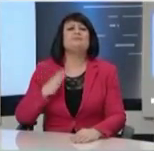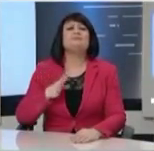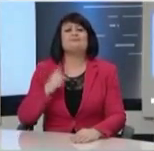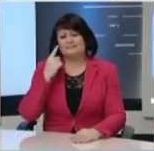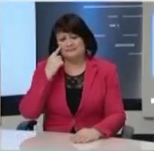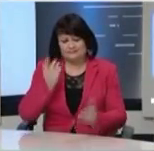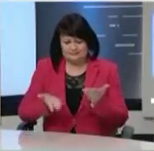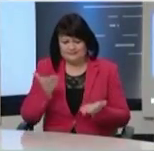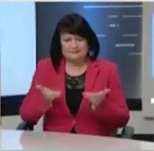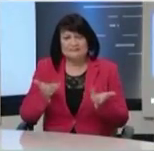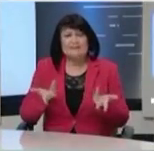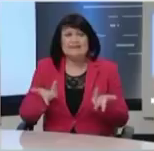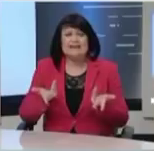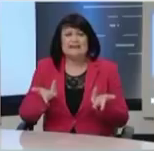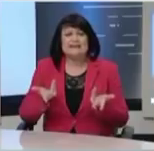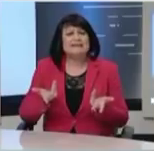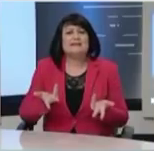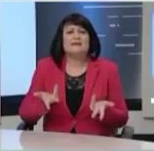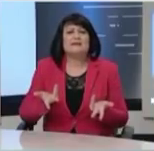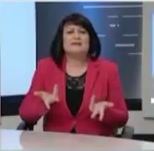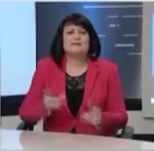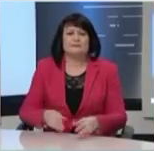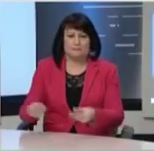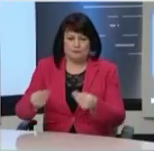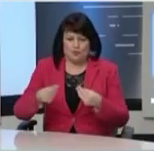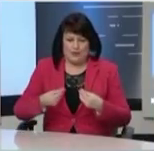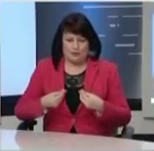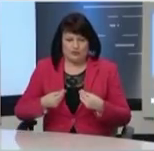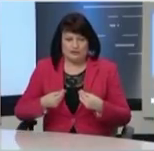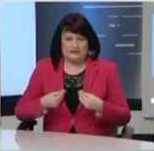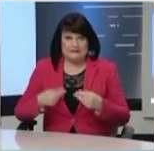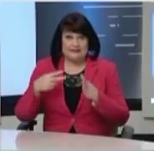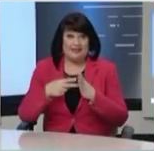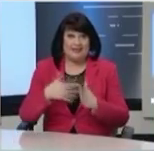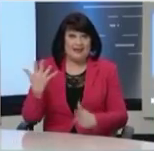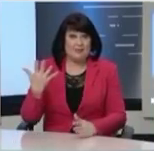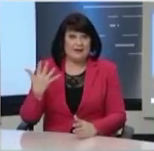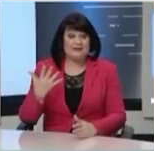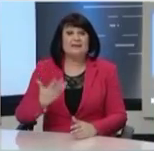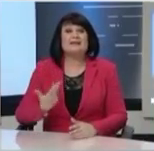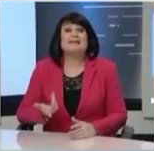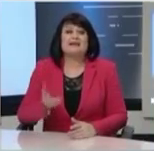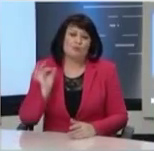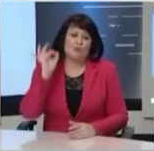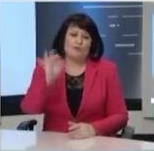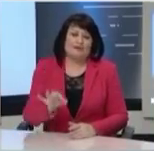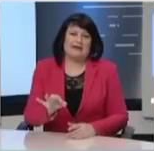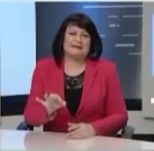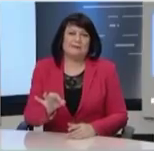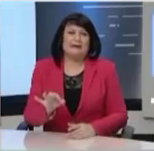συγκρίνουμε σε σχέση με το τι παραλάβαμε το 2015 και πού βρισκόμαστε